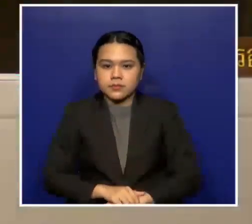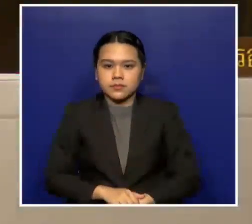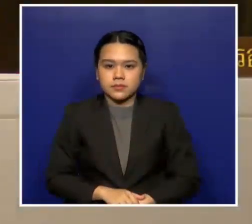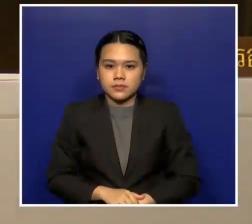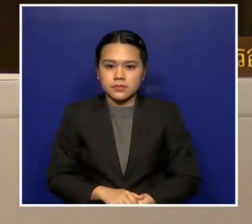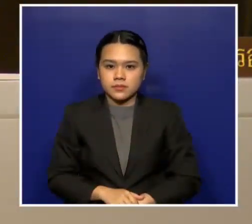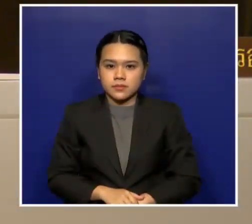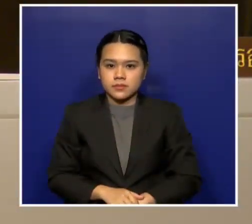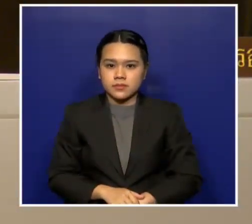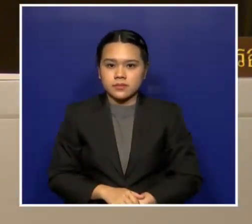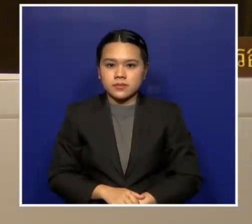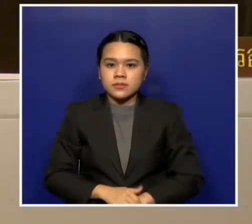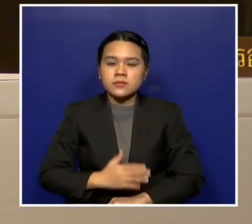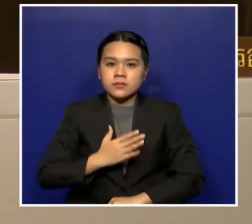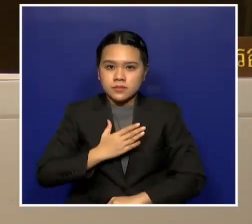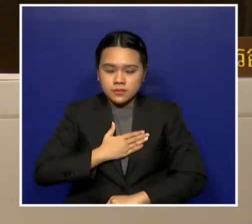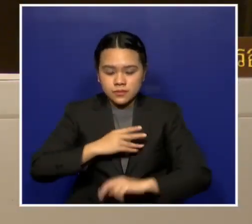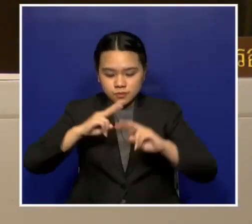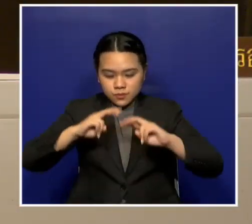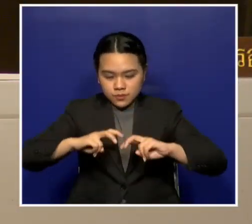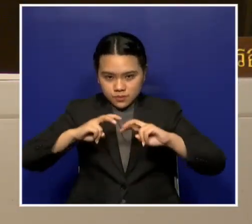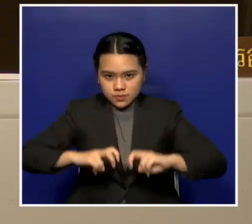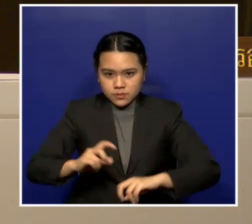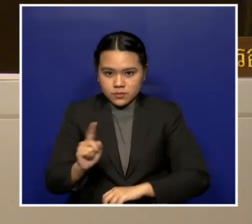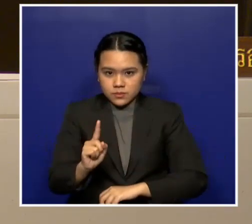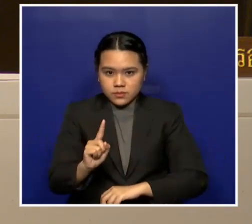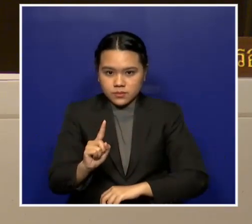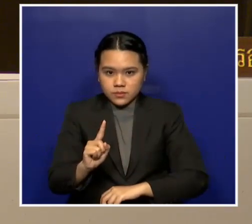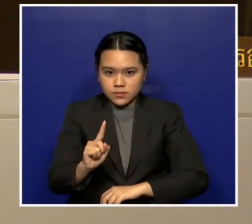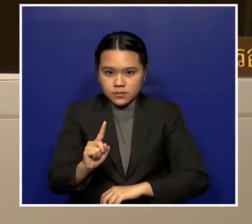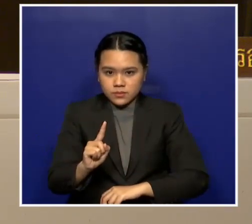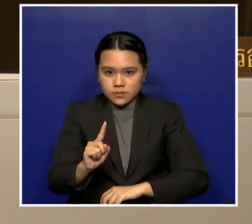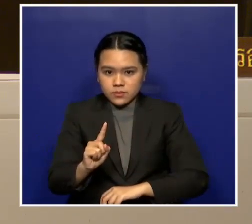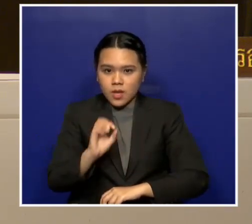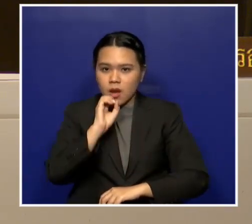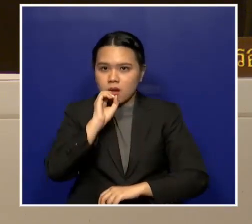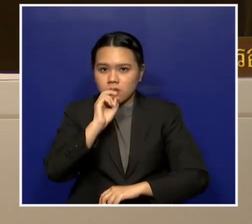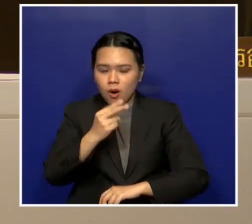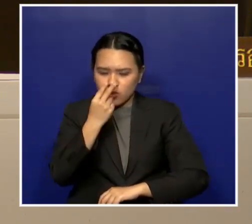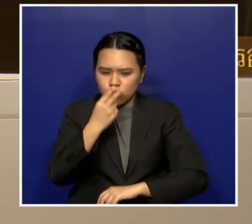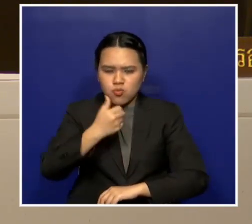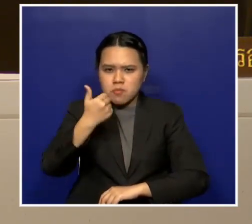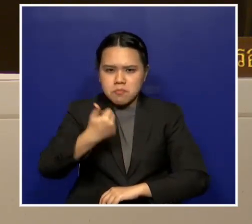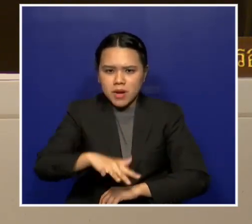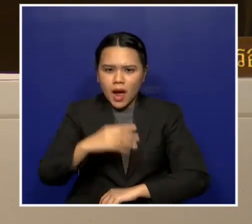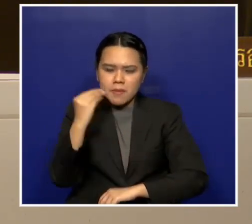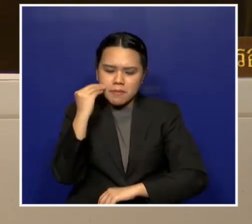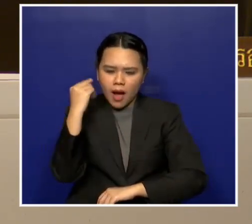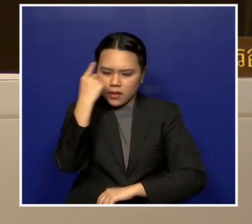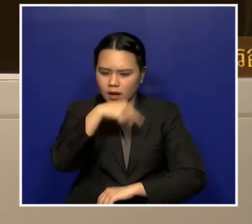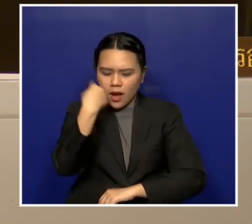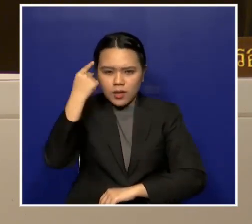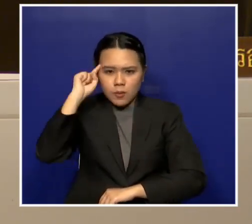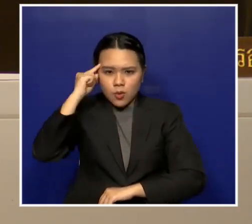ครับผมก็ขอวินิจฉัยครับว่ามันก็ไม่มีการพิสูจน์แล้วครับว่าบ้านใครแต่ท่าน